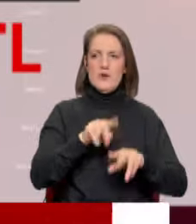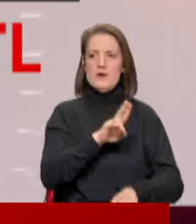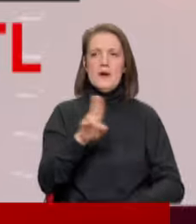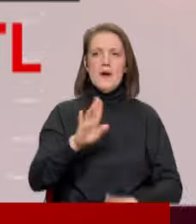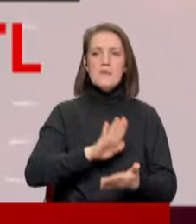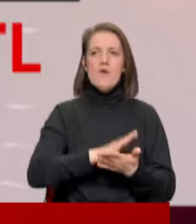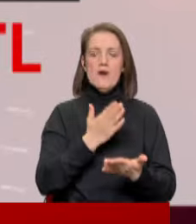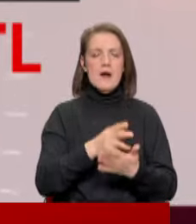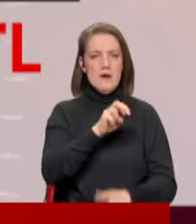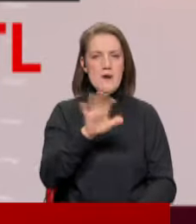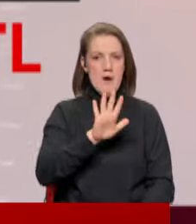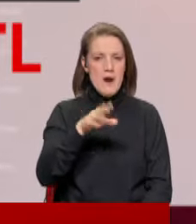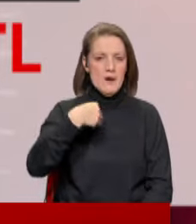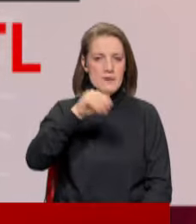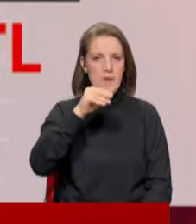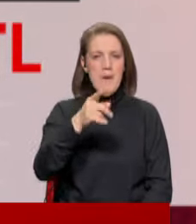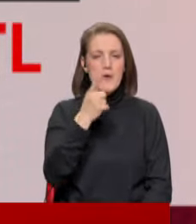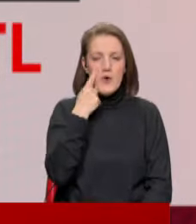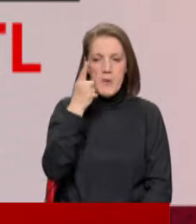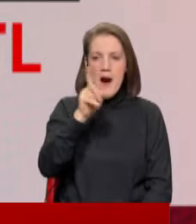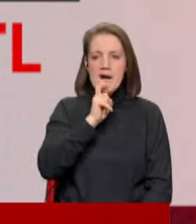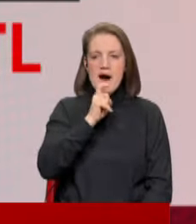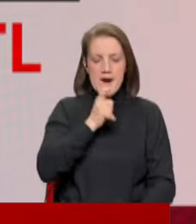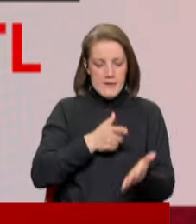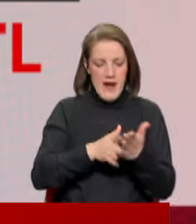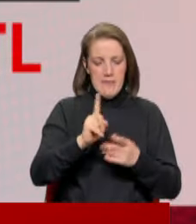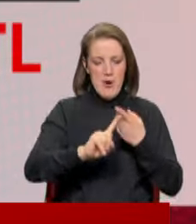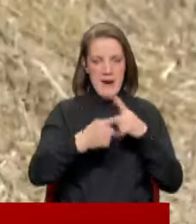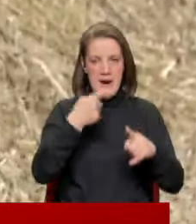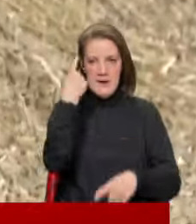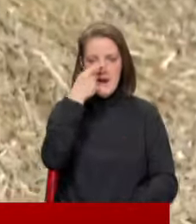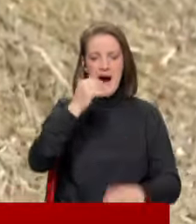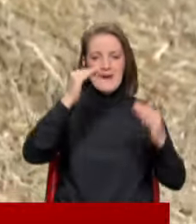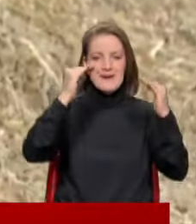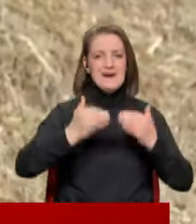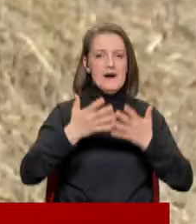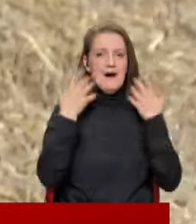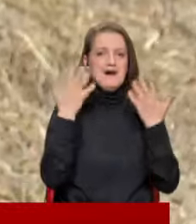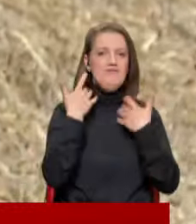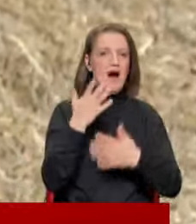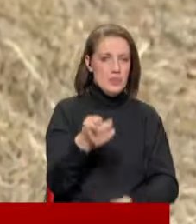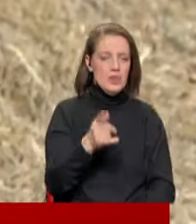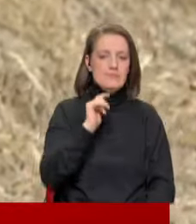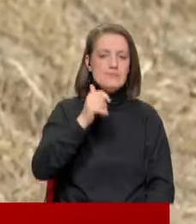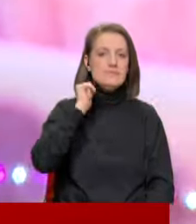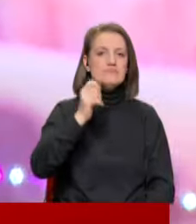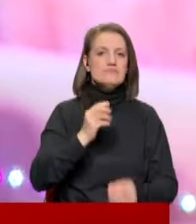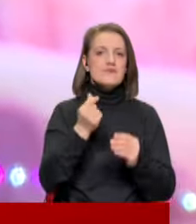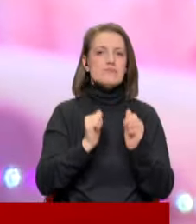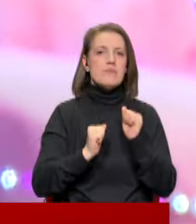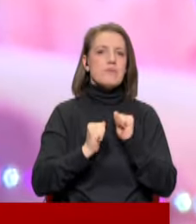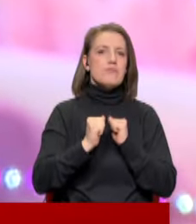pfile 850 liradan satılıyor hükümetin yanlış tarım politikaları nedeniyle azalan hayvan varlığı Günden güne yükselen